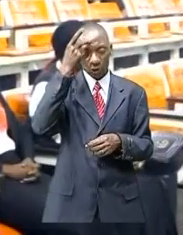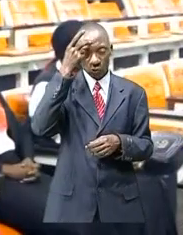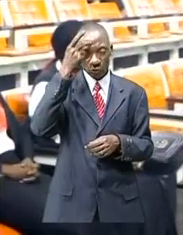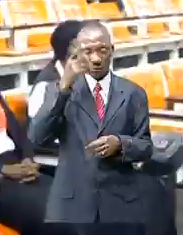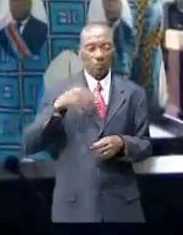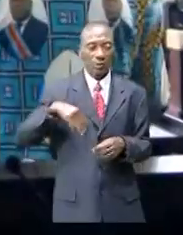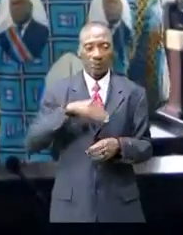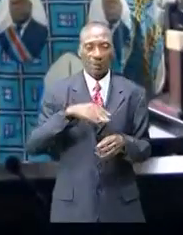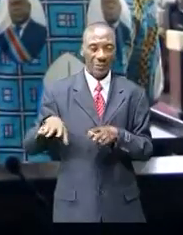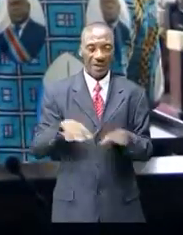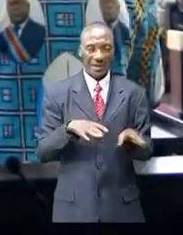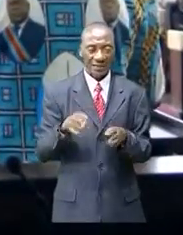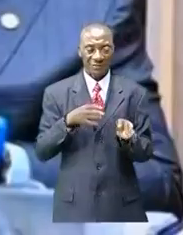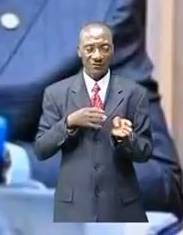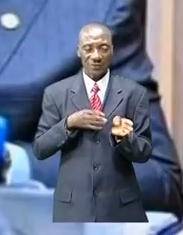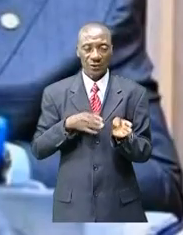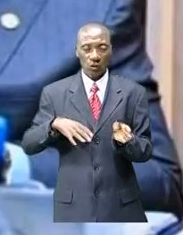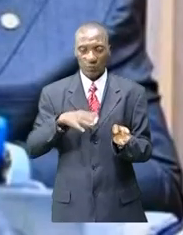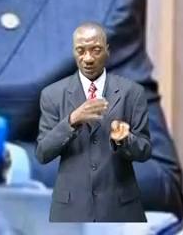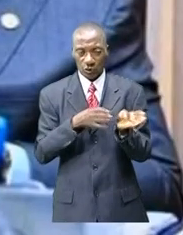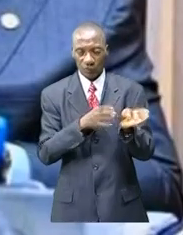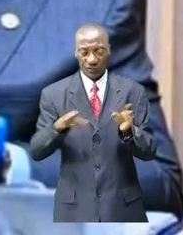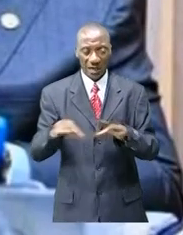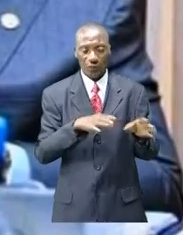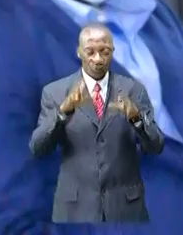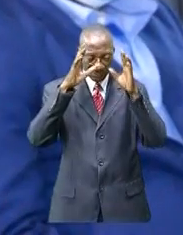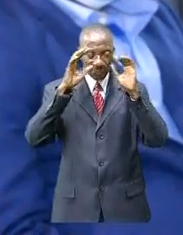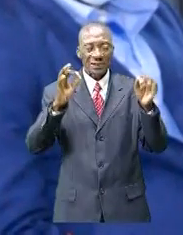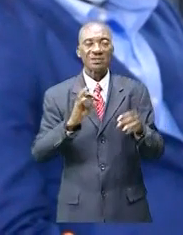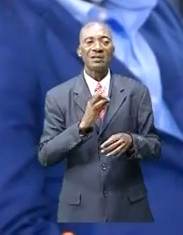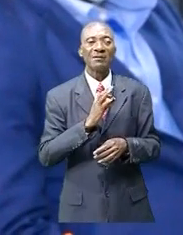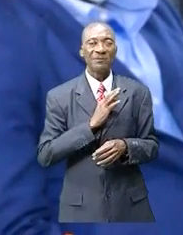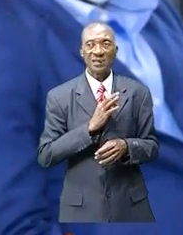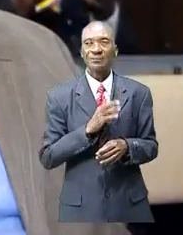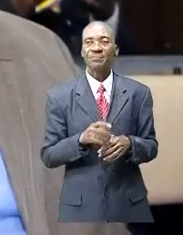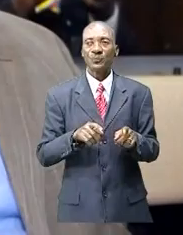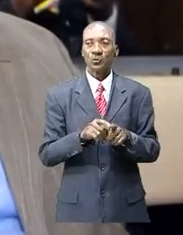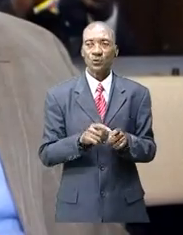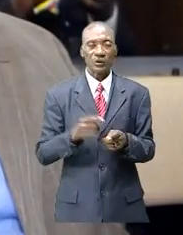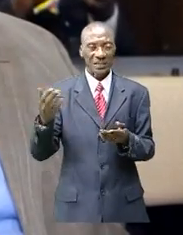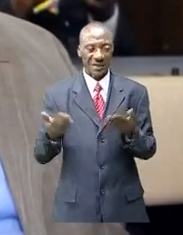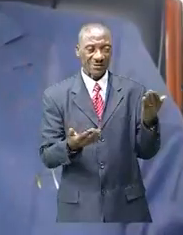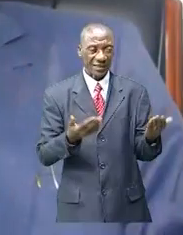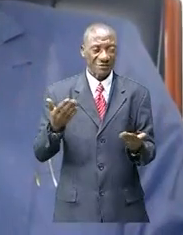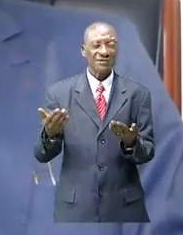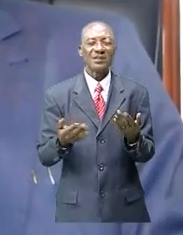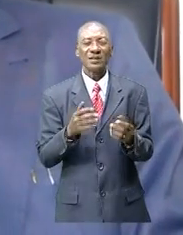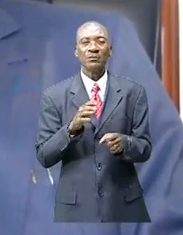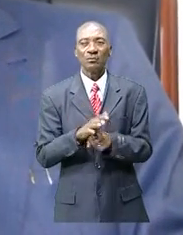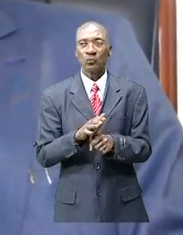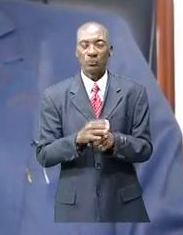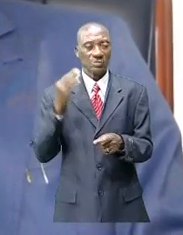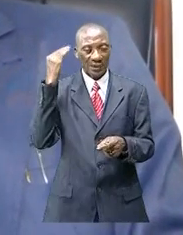comité de suivi des actions du chef de l'État, Félix-Antoine Tshisekedi Tshilombo, ainsi que les invités de marque, notamment le